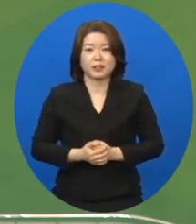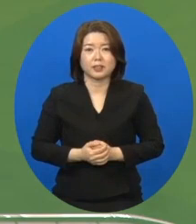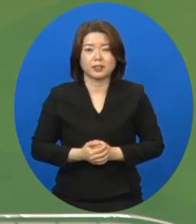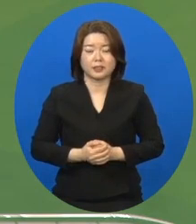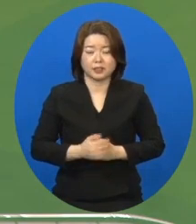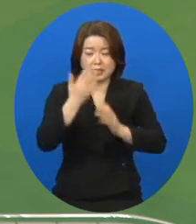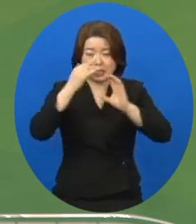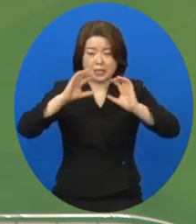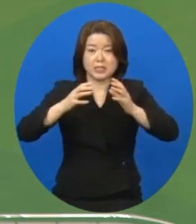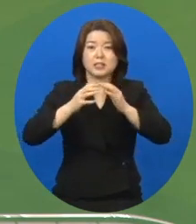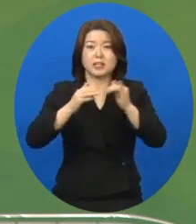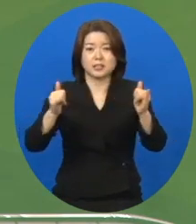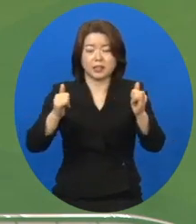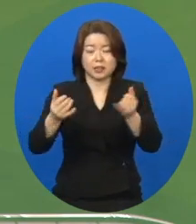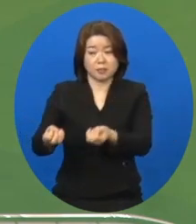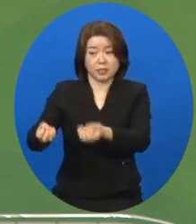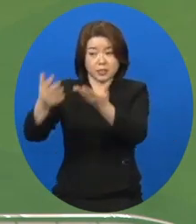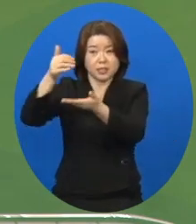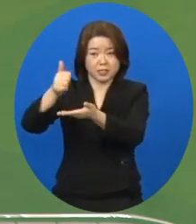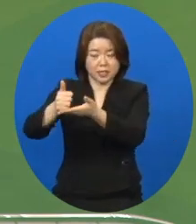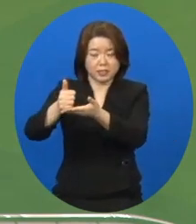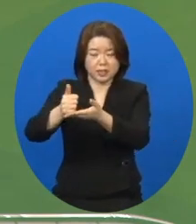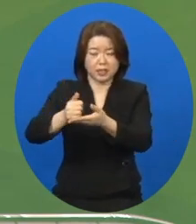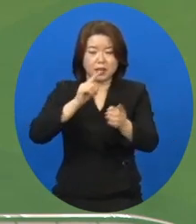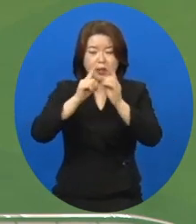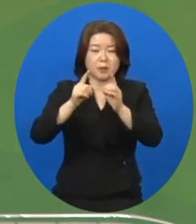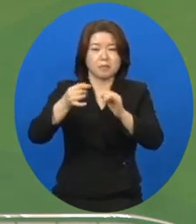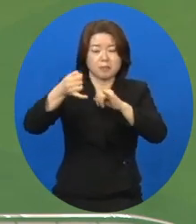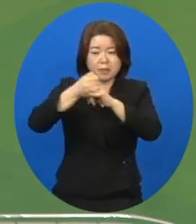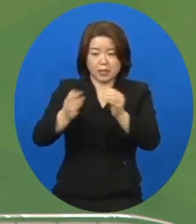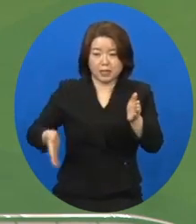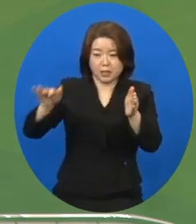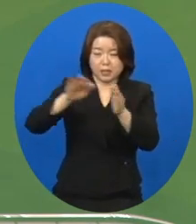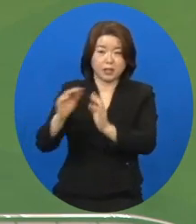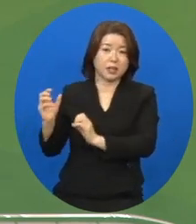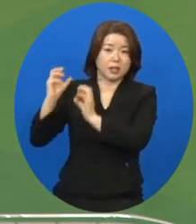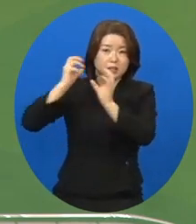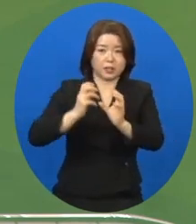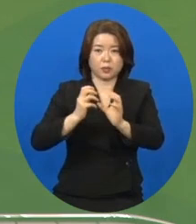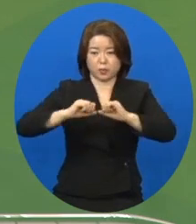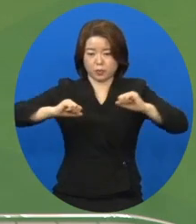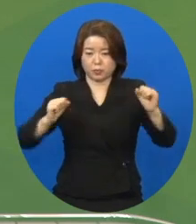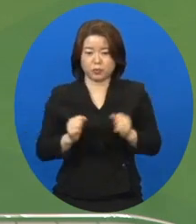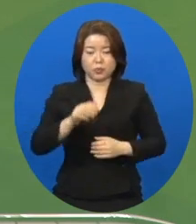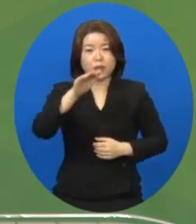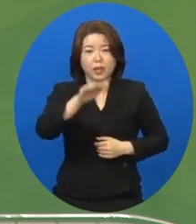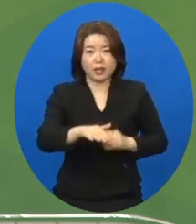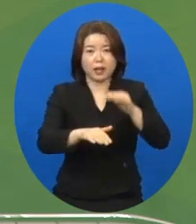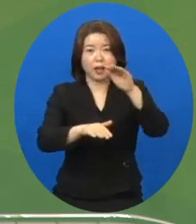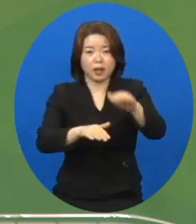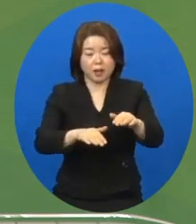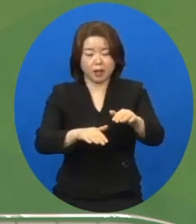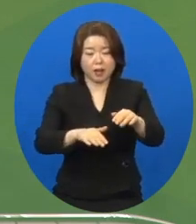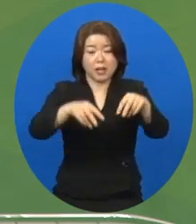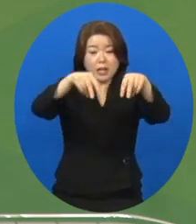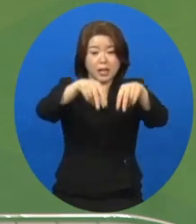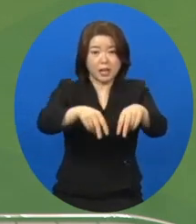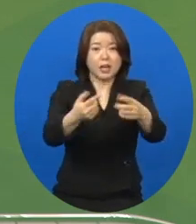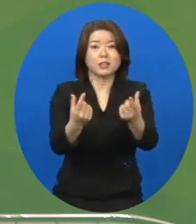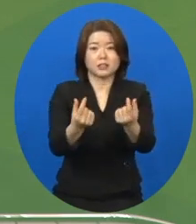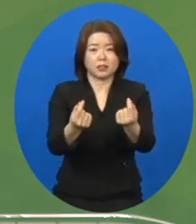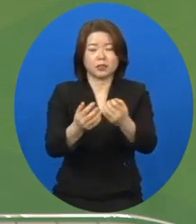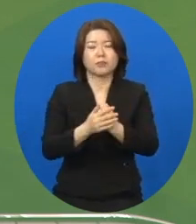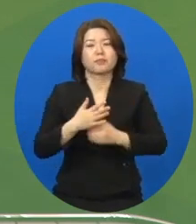이스라엘 백성의 제사장들 언약궤를 메고 순종의 걸음을 요단강 그 강물 속에 디딘 것처럼